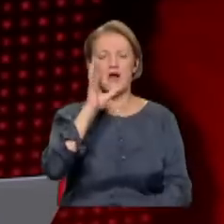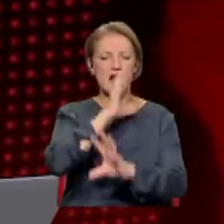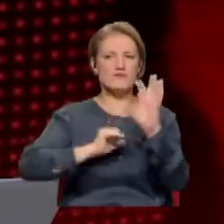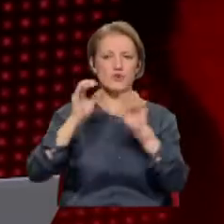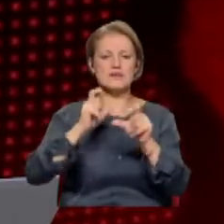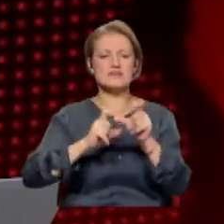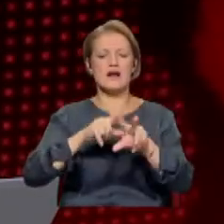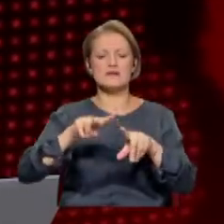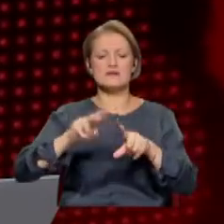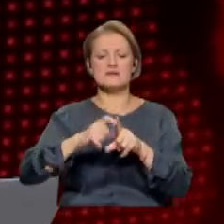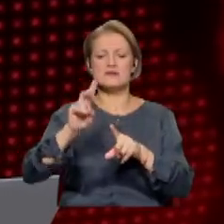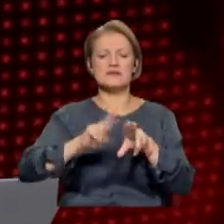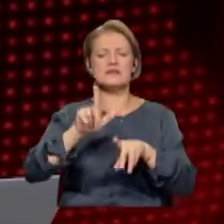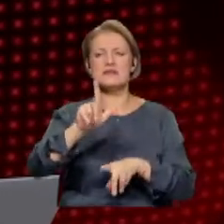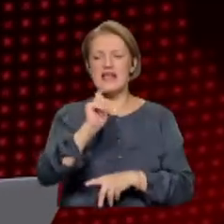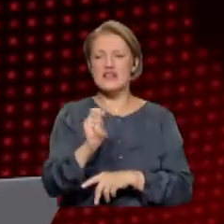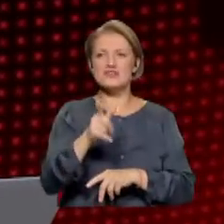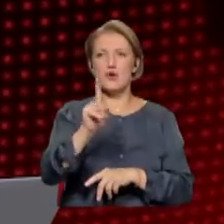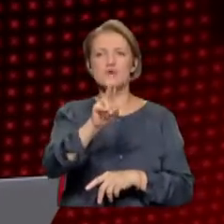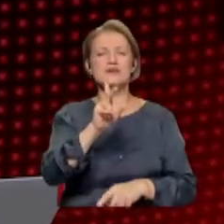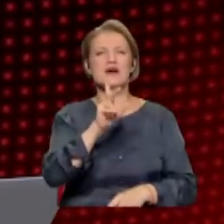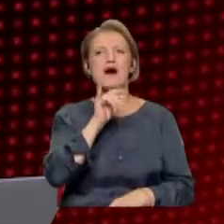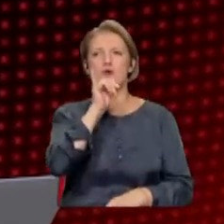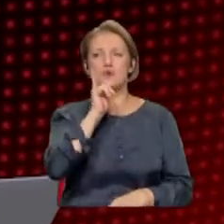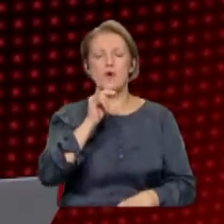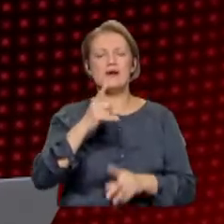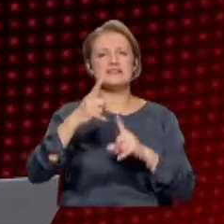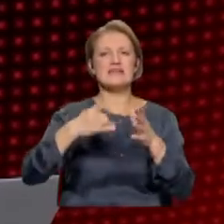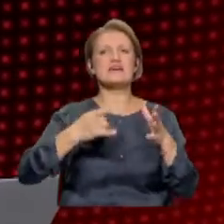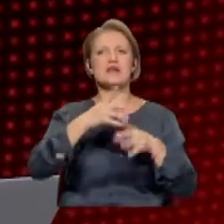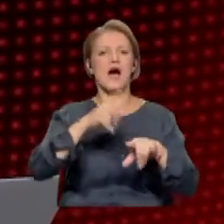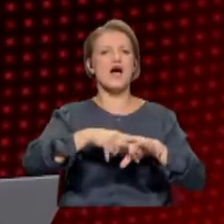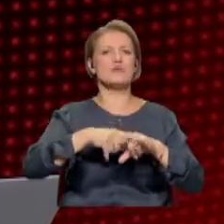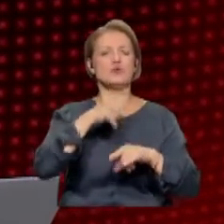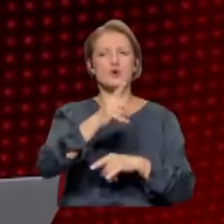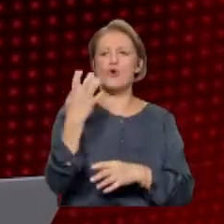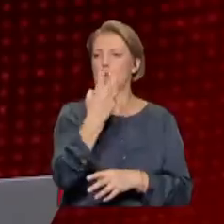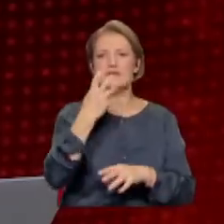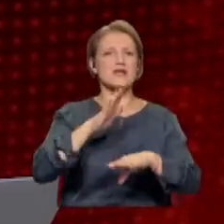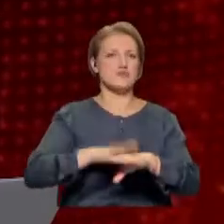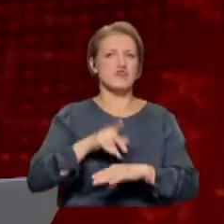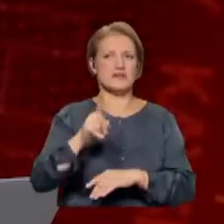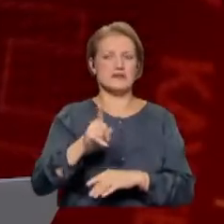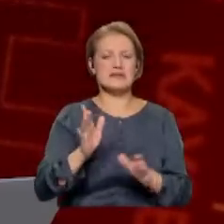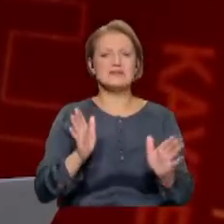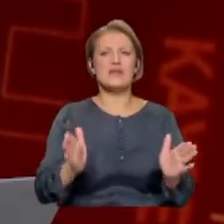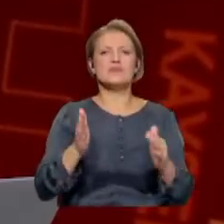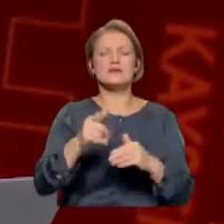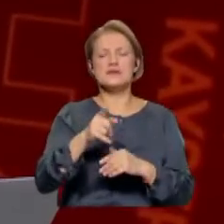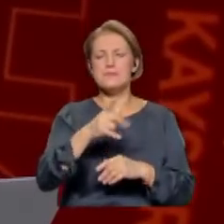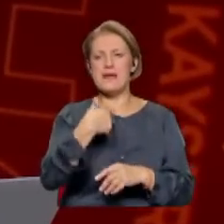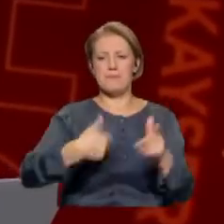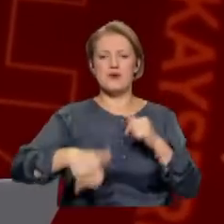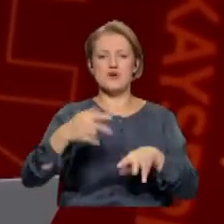Afyonkarahisar'ın Sandıklı ilçesinde, 12 Ağustos'ta ise Tekirdağ'ın Hayrabolu ilçesinde konser verecekti. Sandıklı Belediye